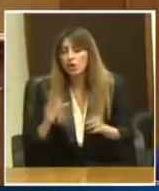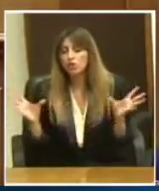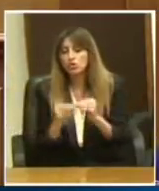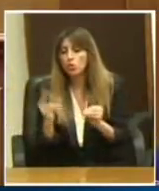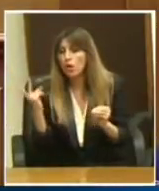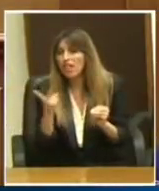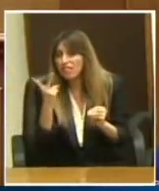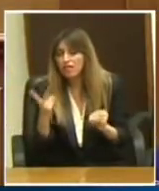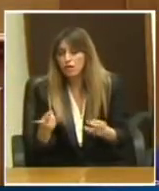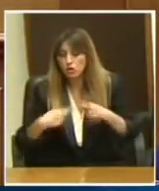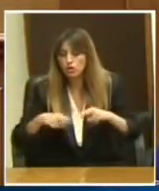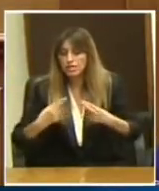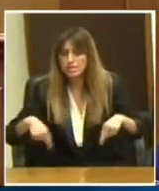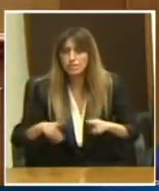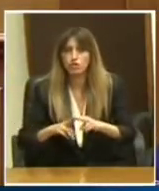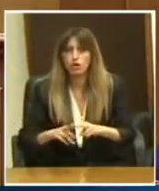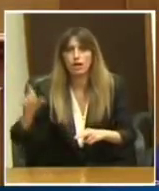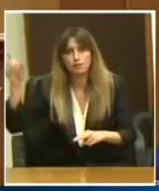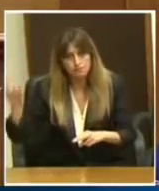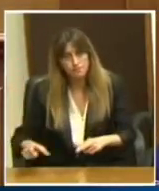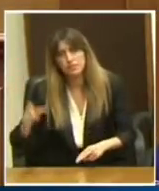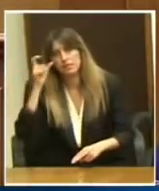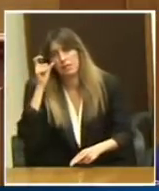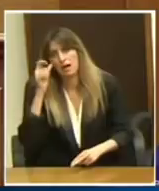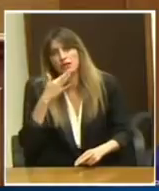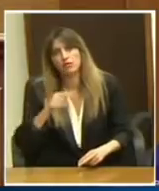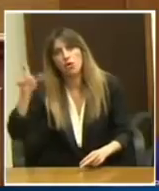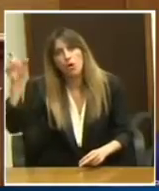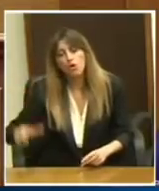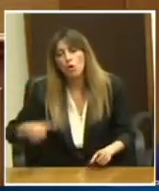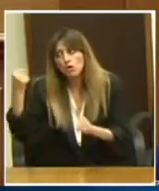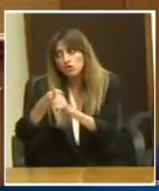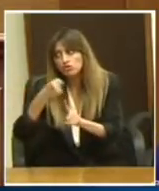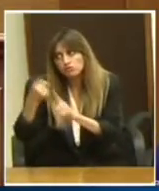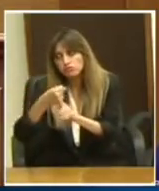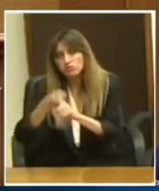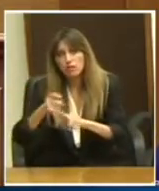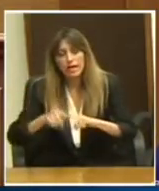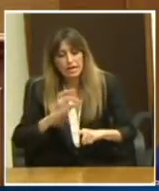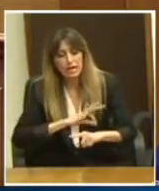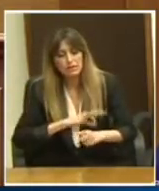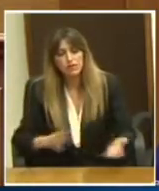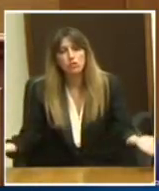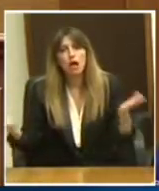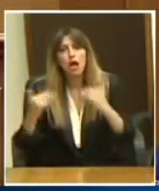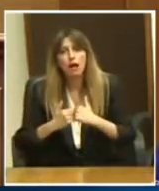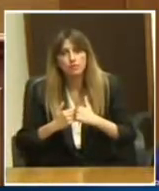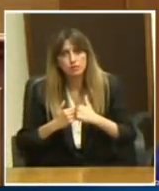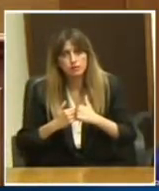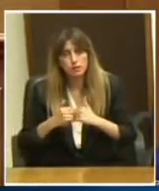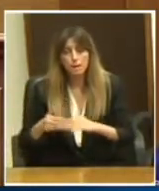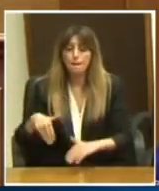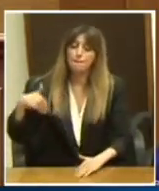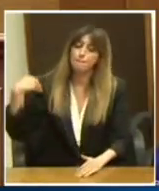συνεδριάσεις δεν διεκδίκησε τα ελληνικά συμφέροντα όπως έπρεπε, ήρθε αργότερα